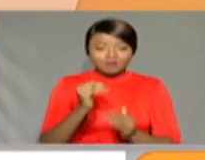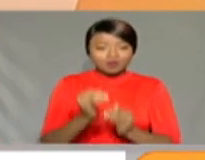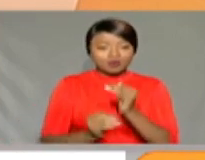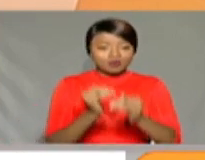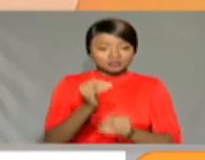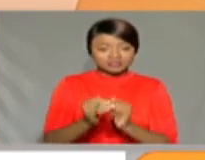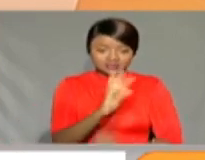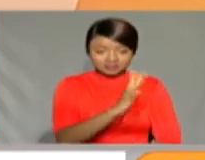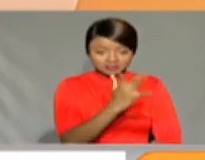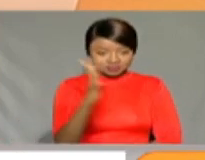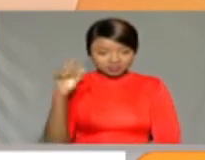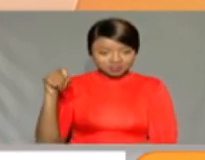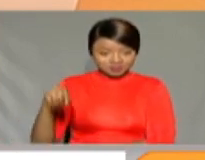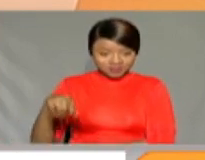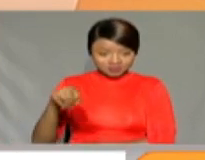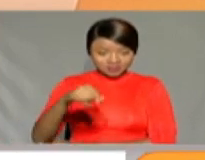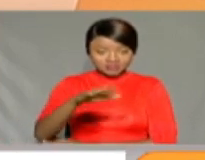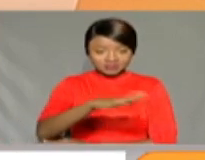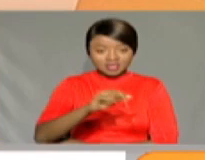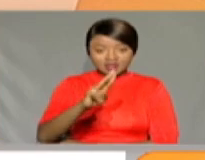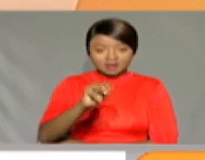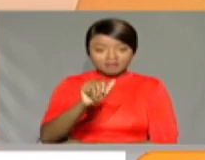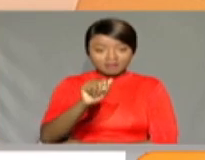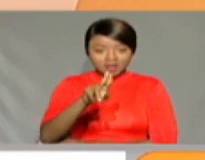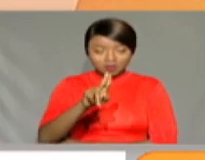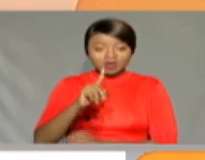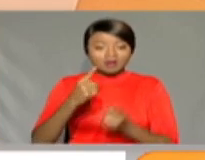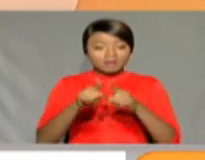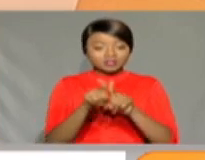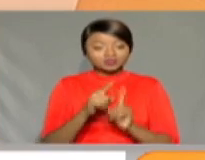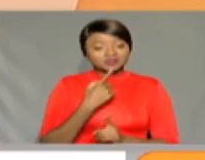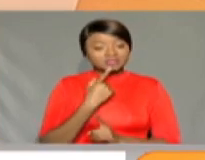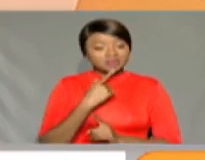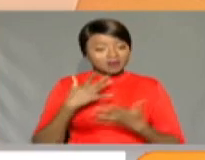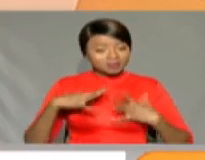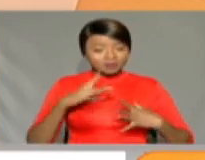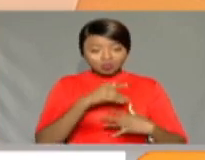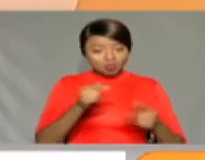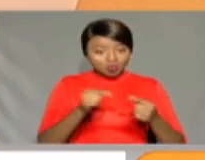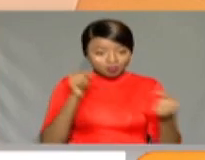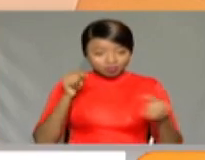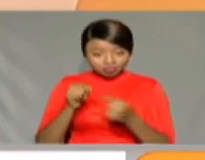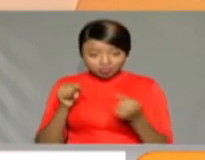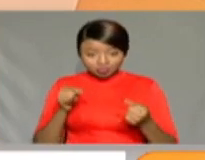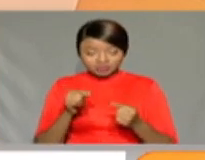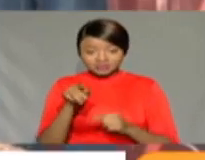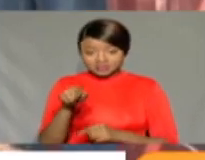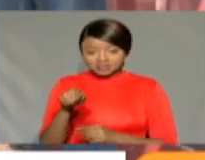Mau. Tobiko amewasuta wale wanaopinga kufurushwa kwa wakazi kuwa hawajali mazingira.